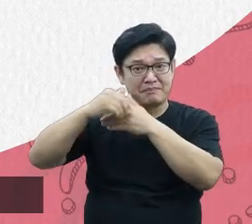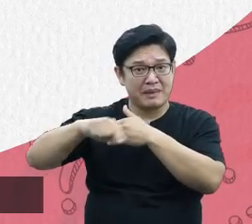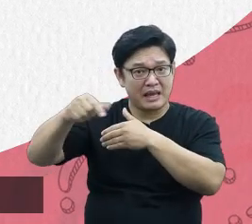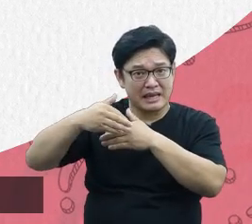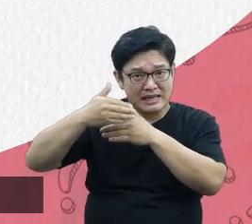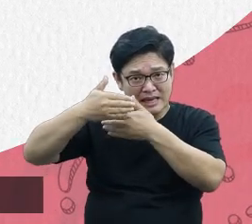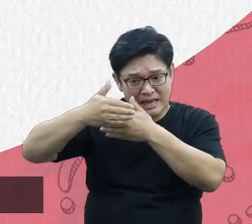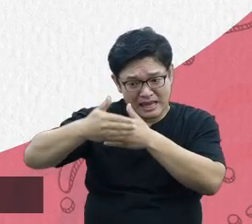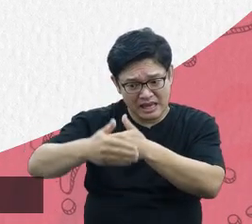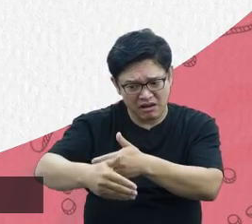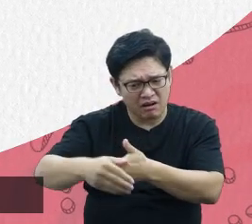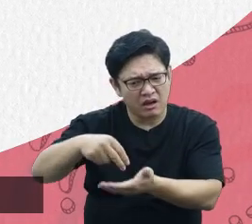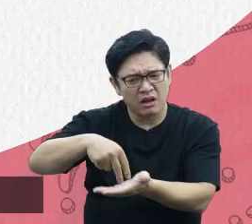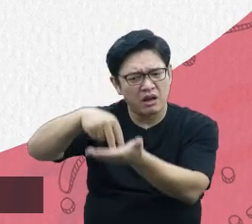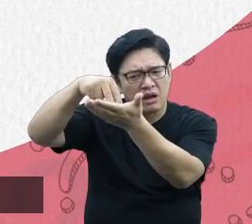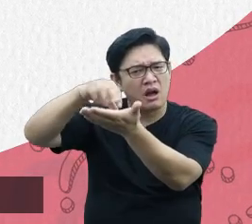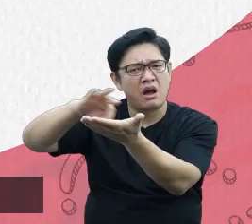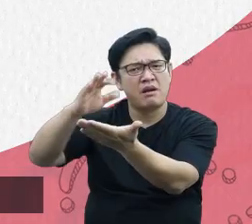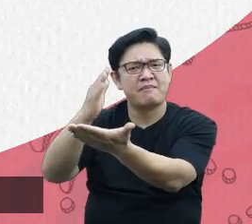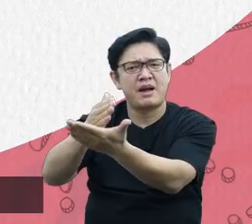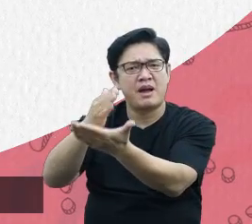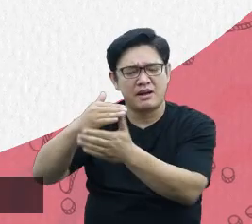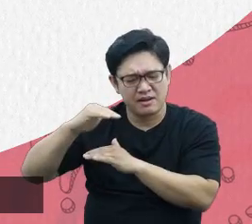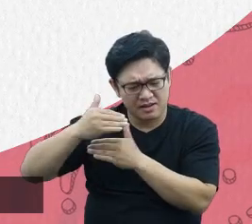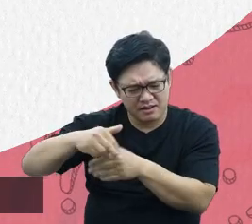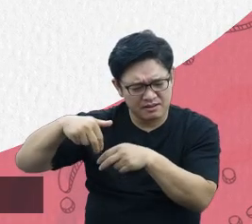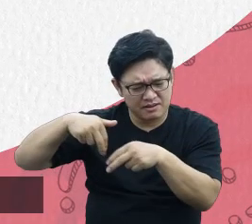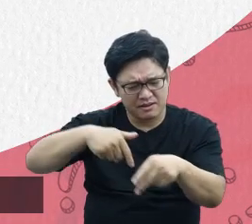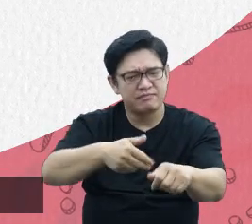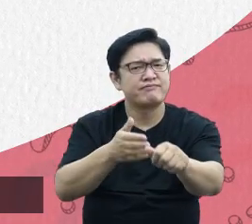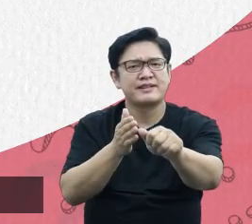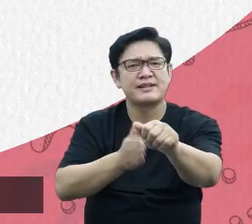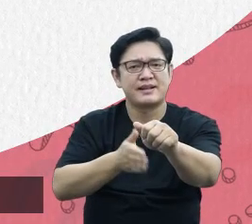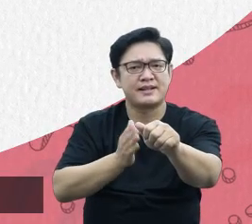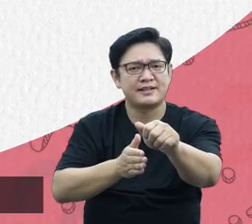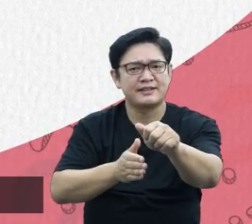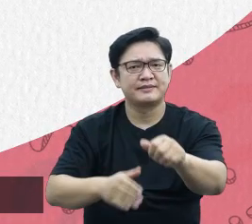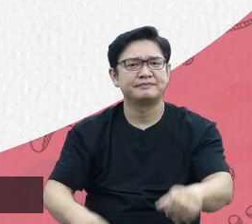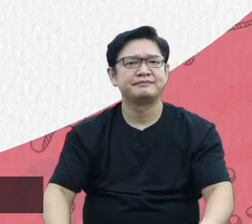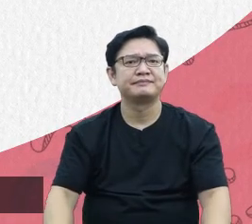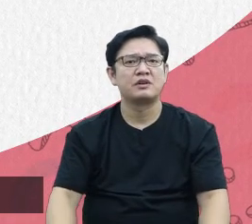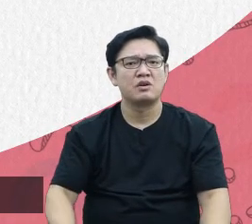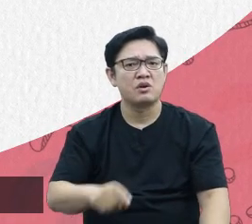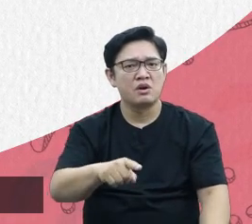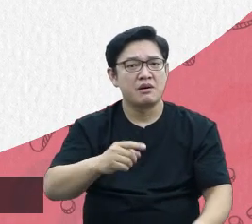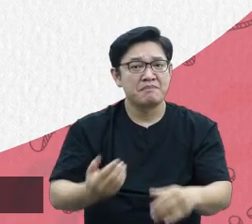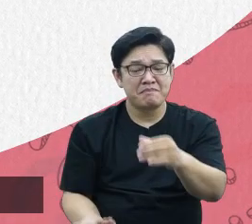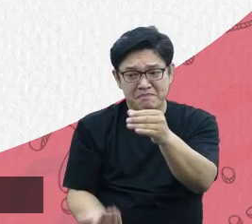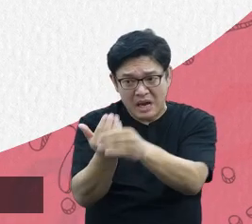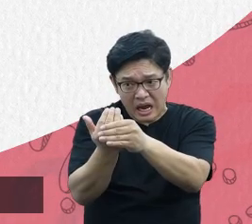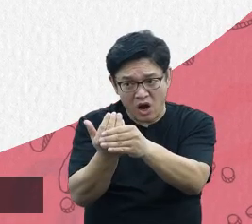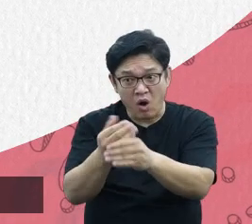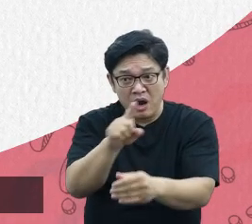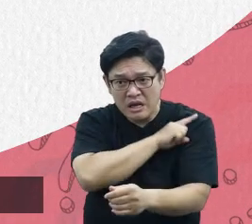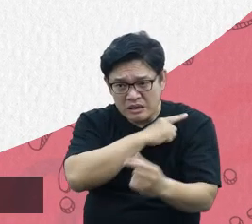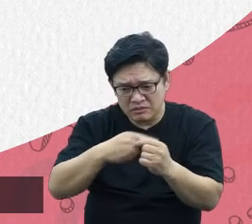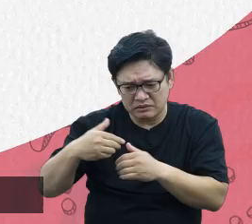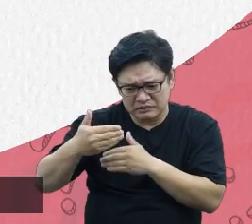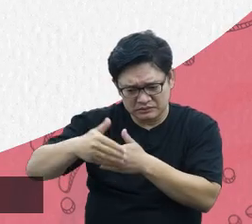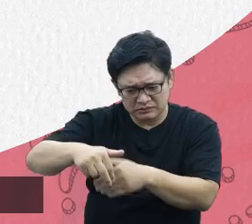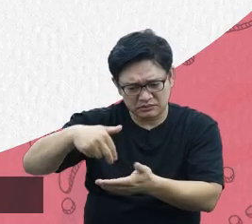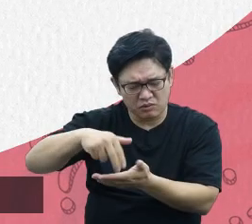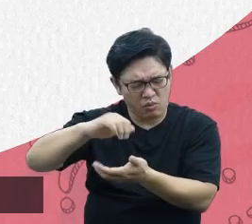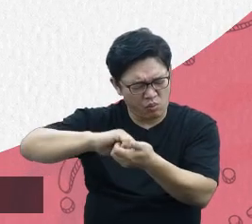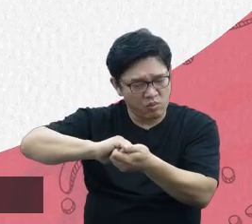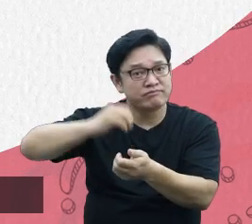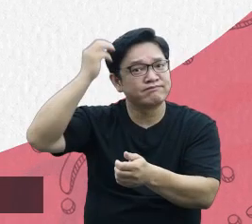건물 밖으로 나갈 때는 엘리베이터 대신 계단을 이용합니다. 또한 화재 시에는 대피가 가장 우선돼야 한다는 것